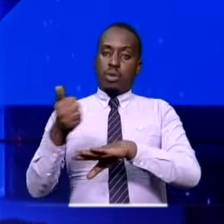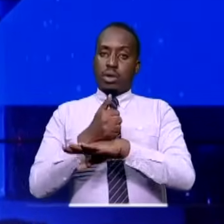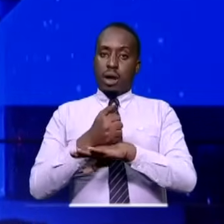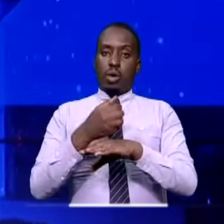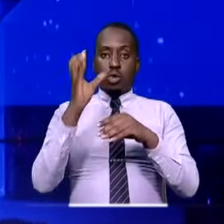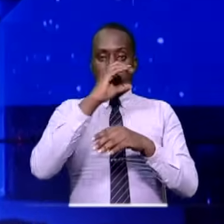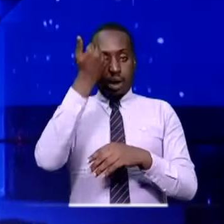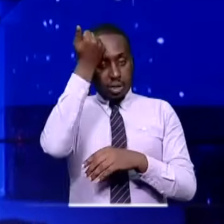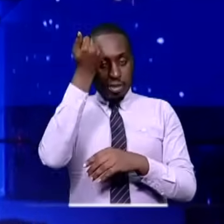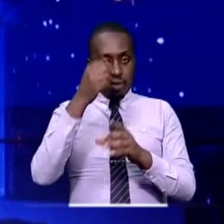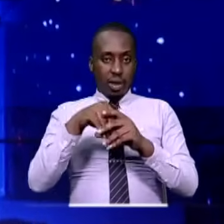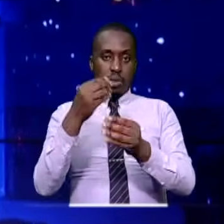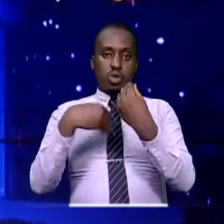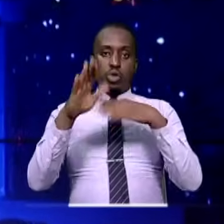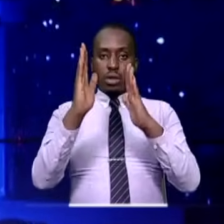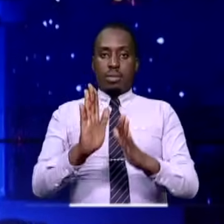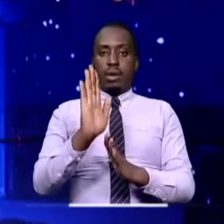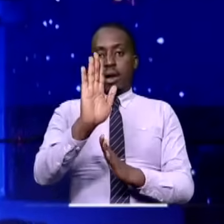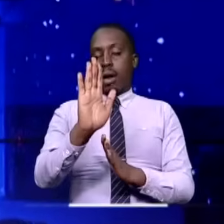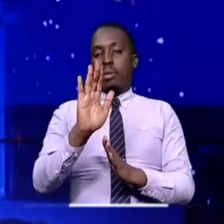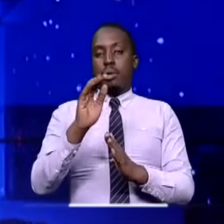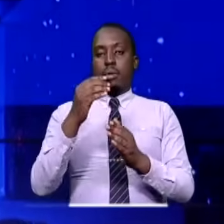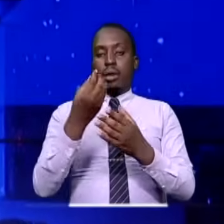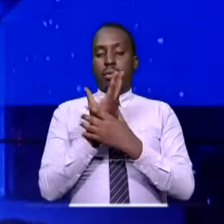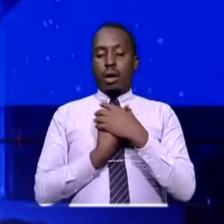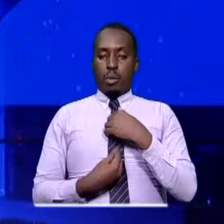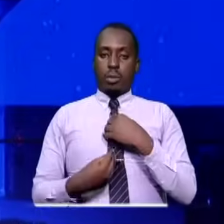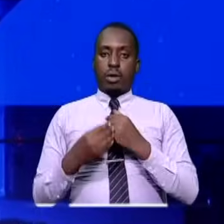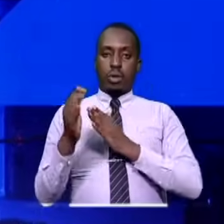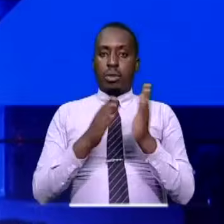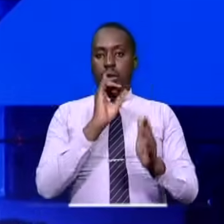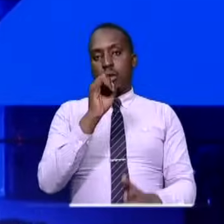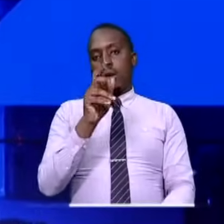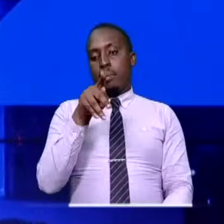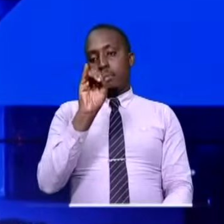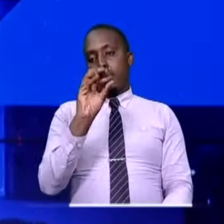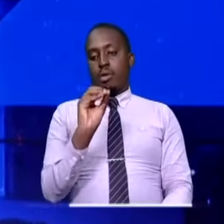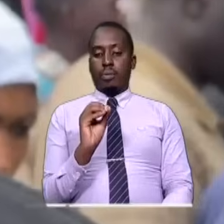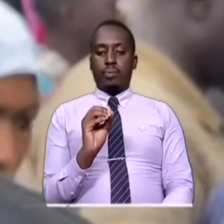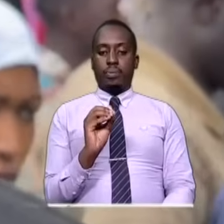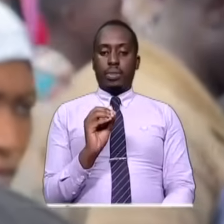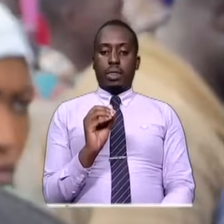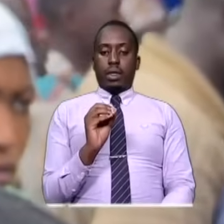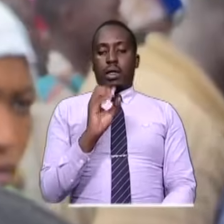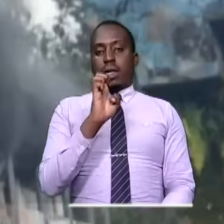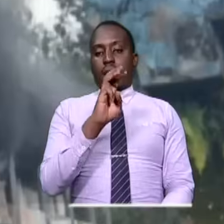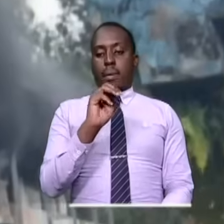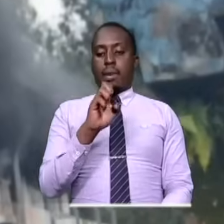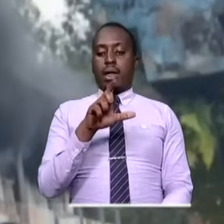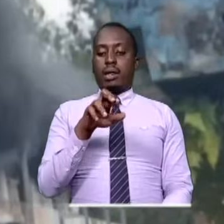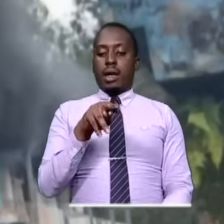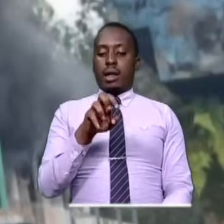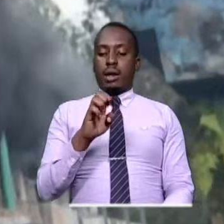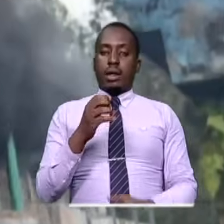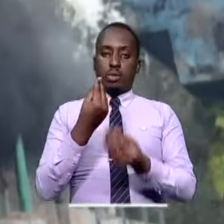ubucuruzi bwabo bikabatera igihombo inkuru irambuye twateguriwe na Mbarushimana Pio Manishimwe Emilienne numwe